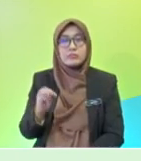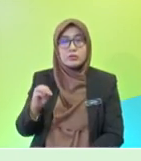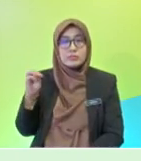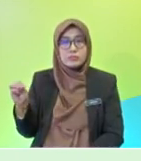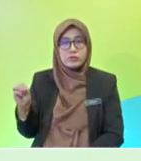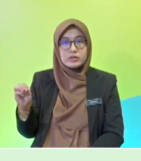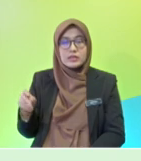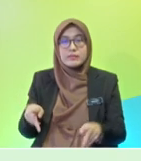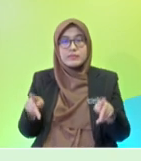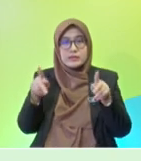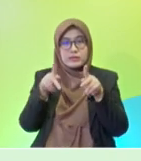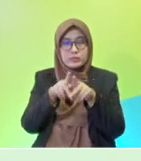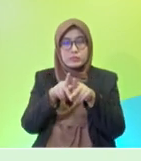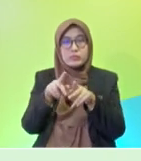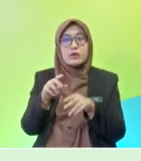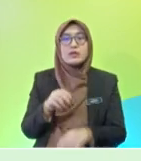bagaimana